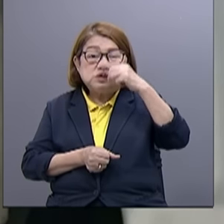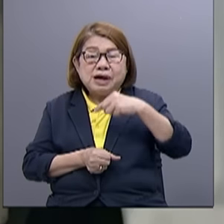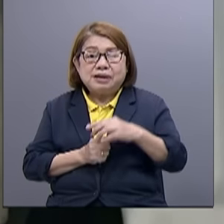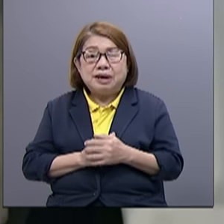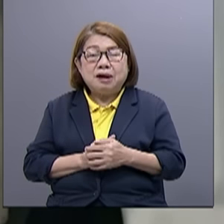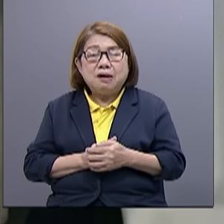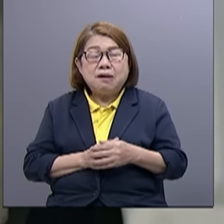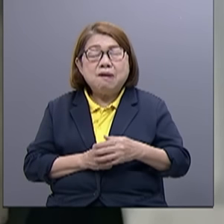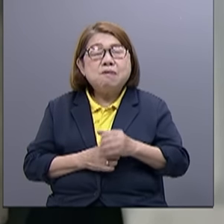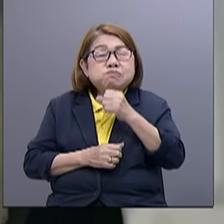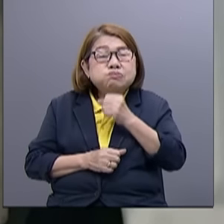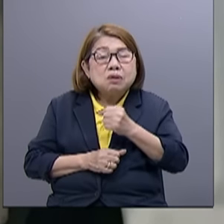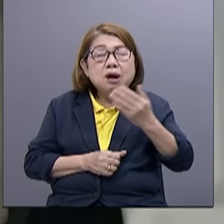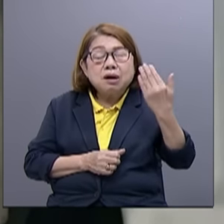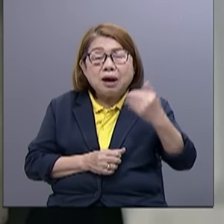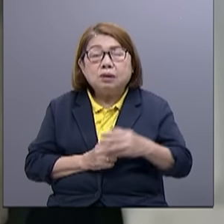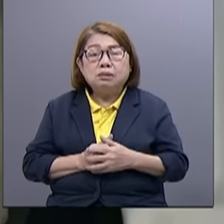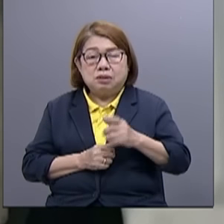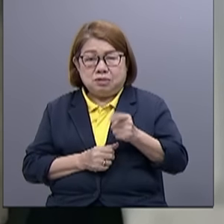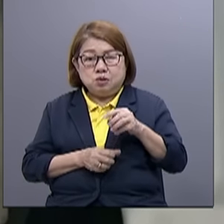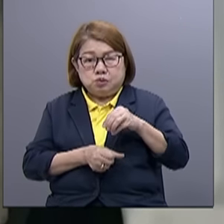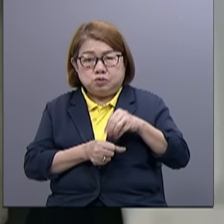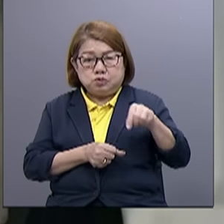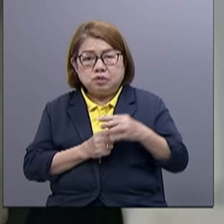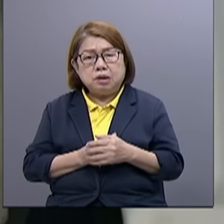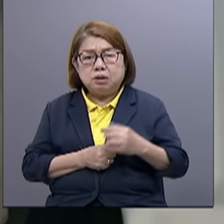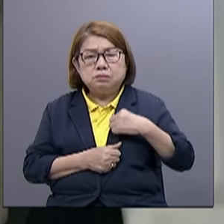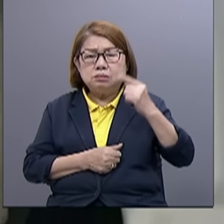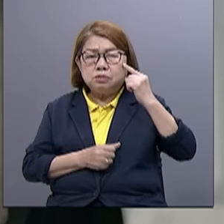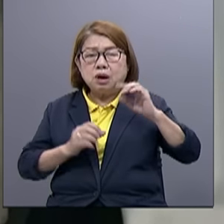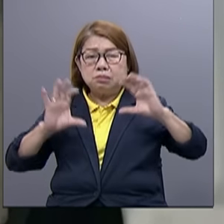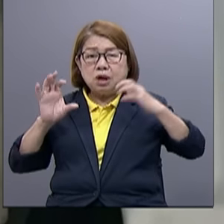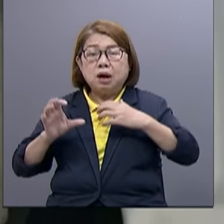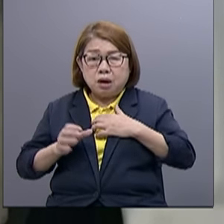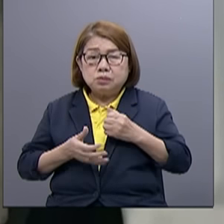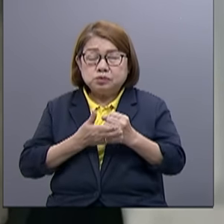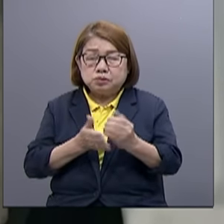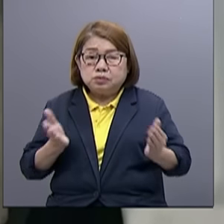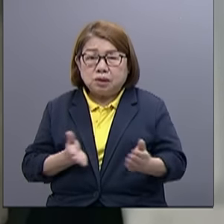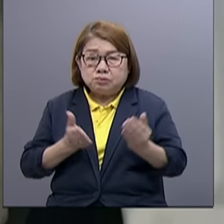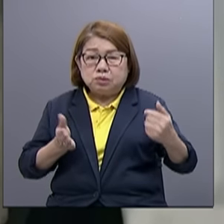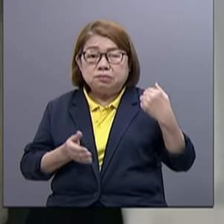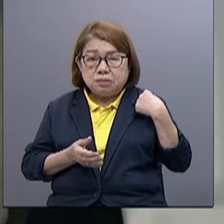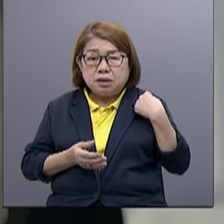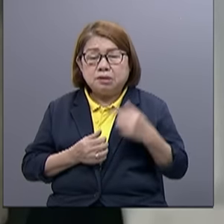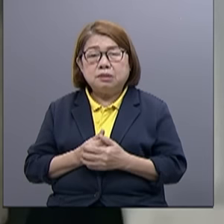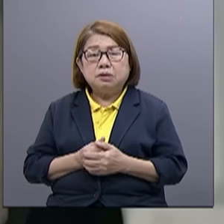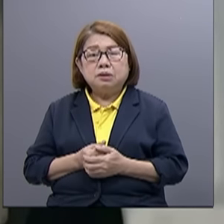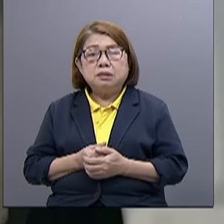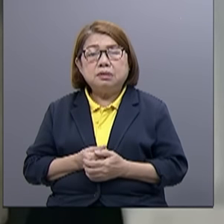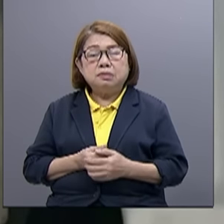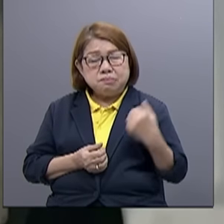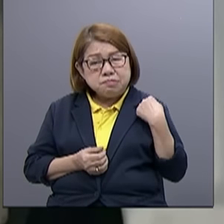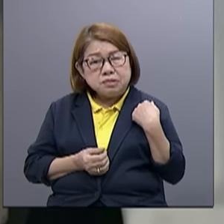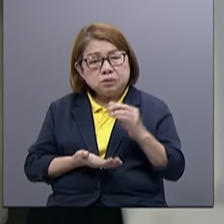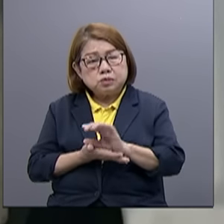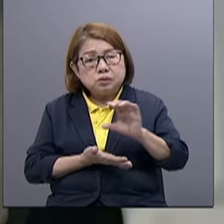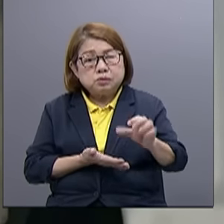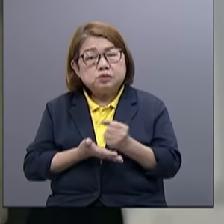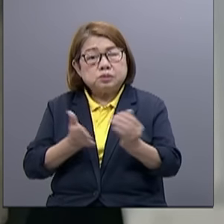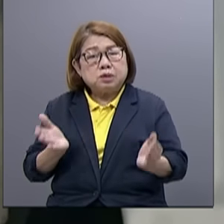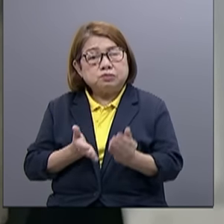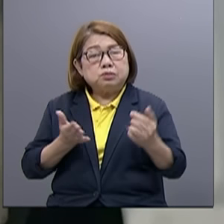เนี้ยเราไม่ทราบว่าไอ้ตัวรัฐบาลที่จะทำอยู่เนี่ยตกลงร้านค้าพวกนี้มีสิทธิ์รับไอ้นี่อีกไหมคือเรารีบแต่จะออก